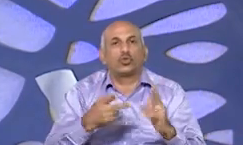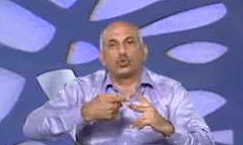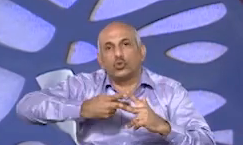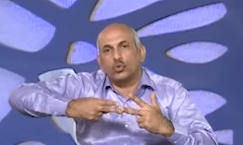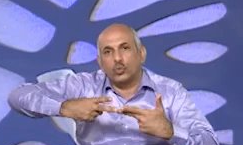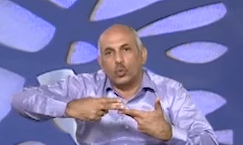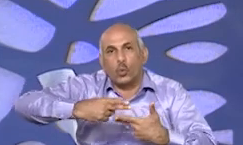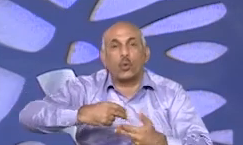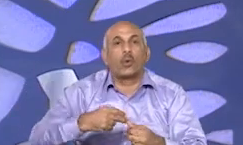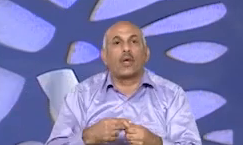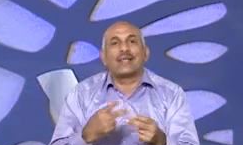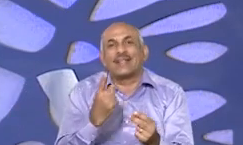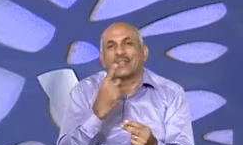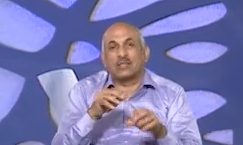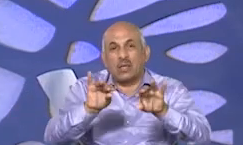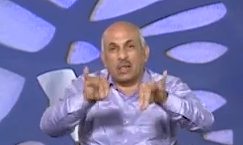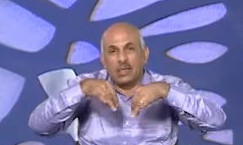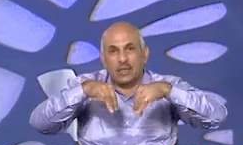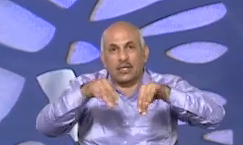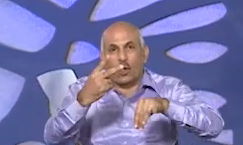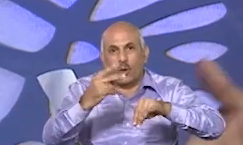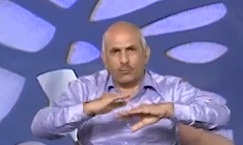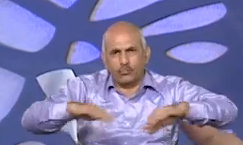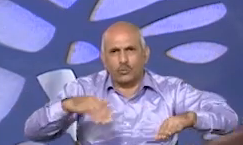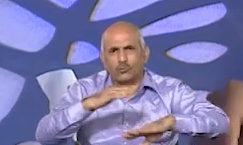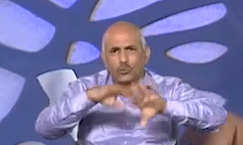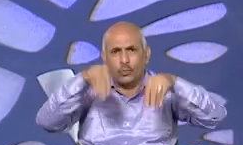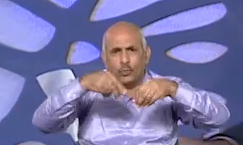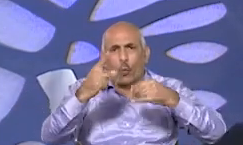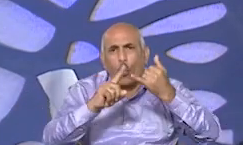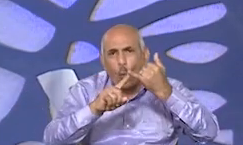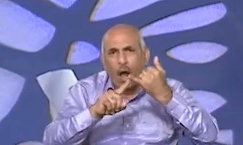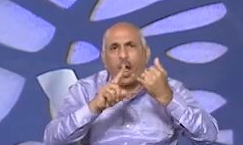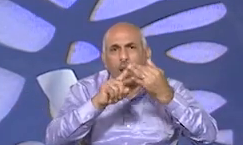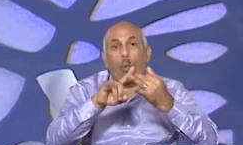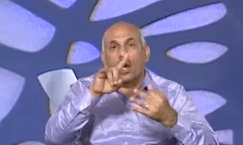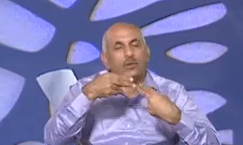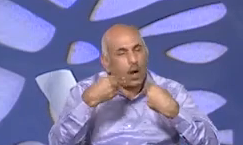عندي هطلع انتاج، بدل ما اطلع سجاده واحده لا اطلع سجادتين وعشرة، وعارف